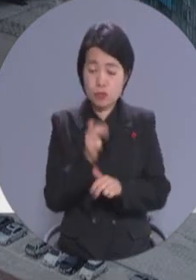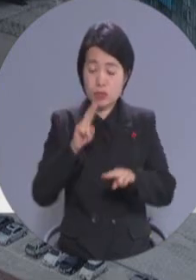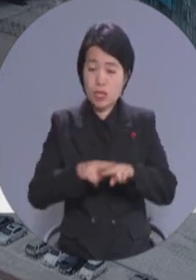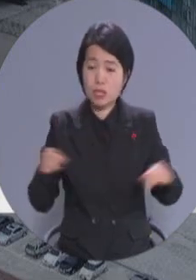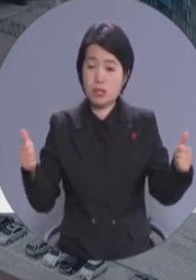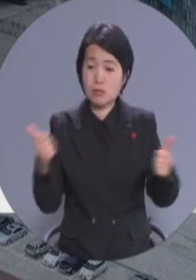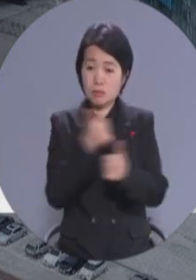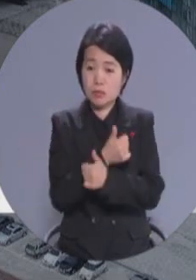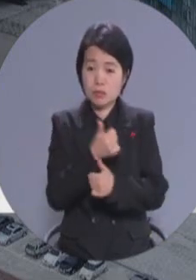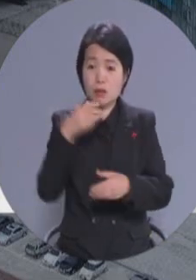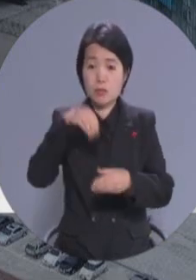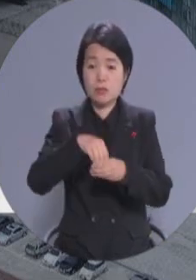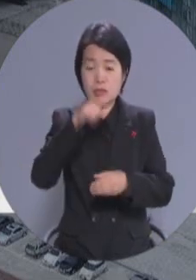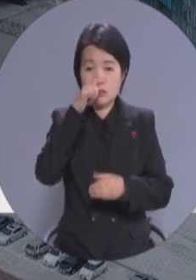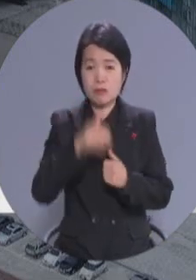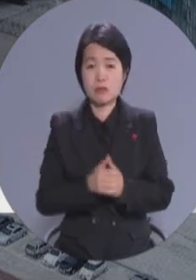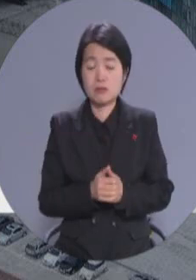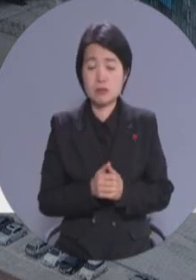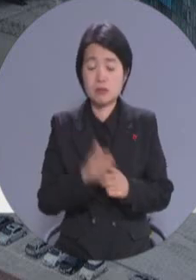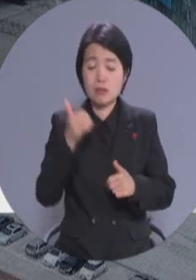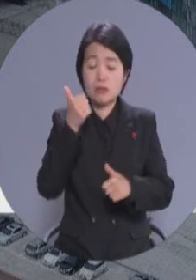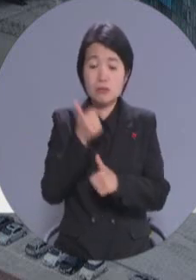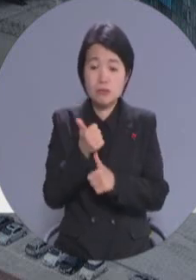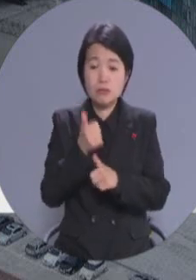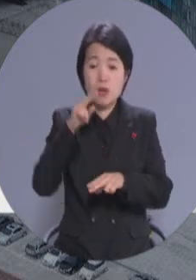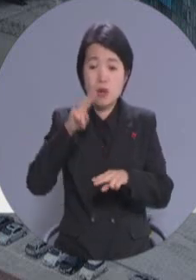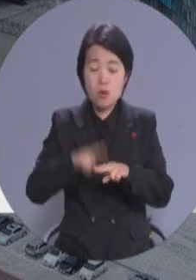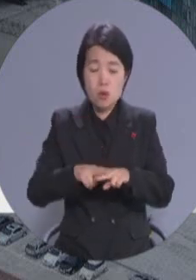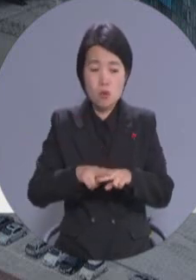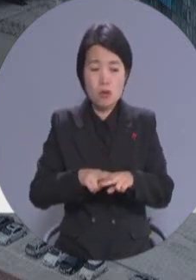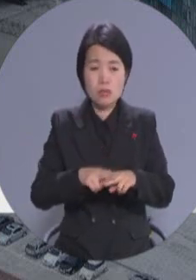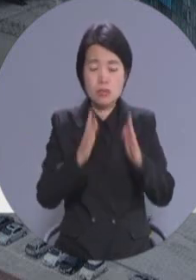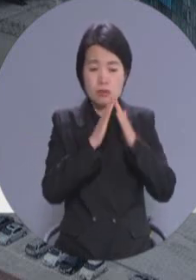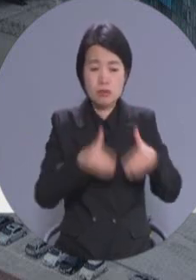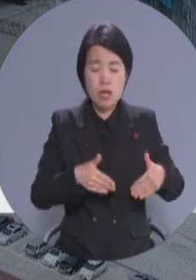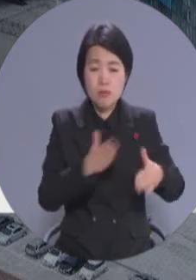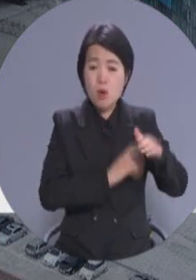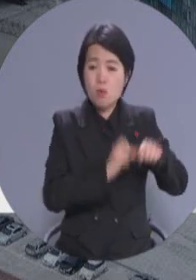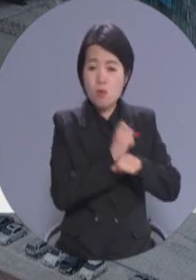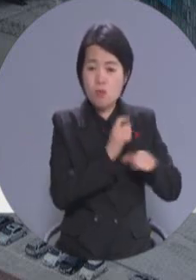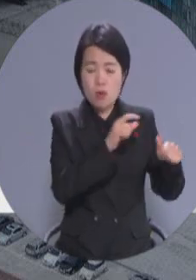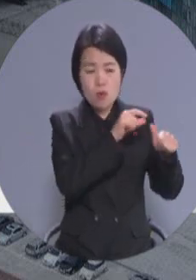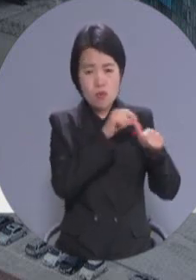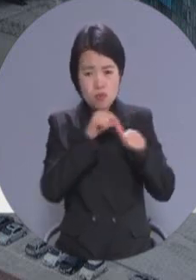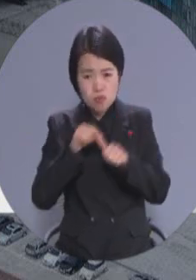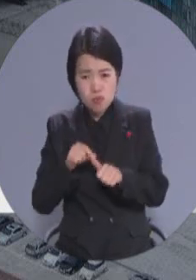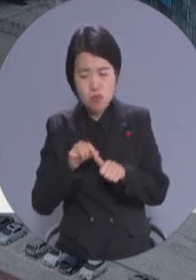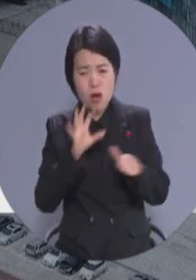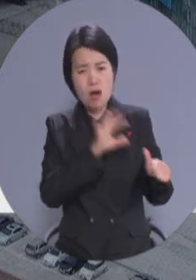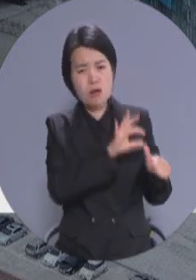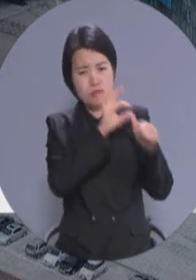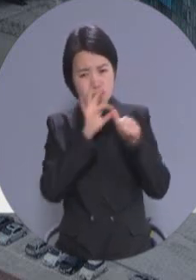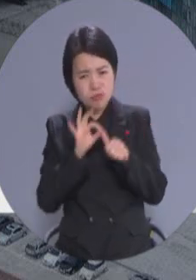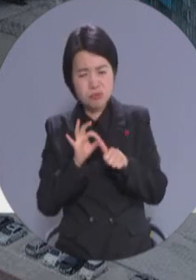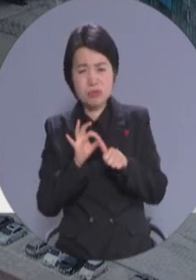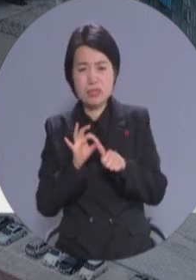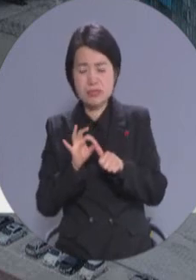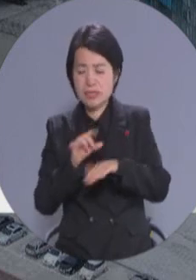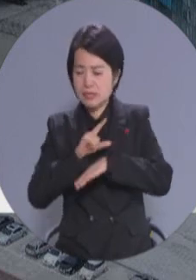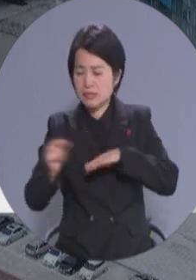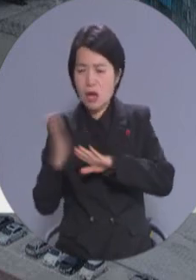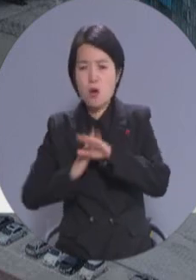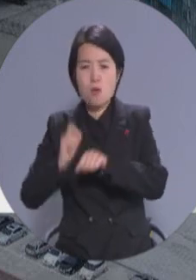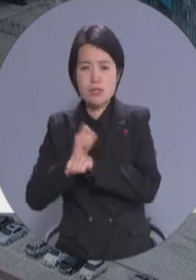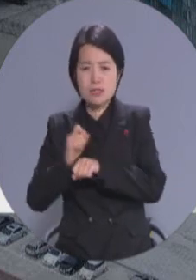포함됐는데요 시군 부단 체장 자리에 도출신 공무원이 내려오는 것을 두고 낙하산 인사란 비판이 지역